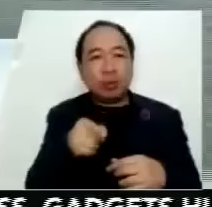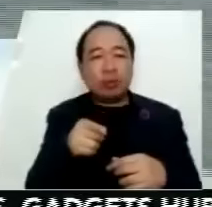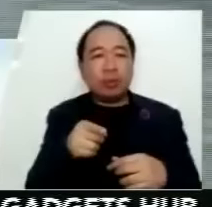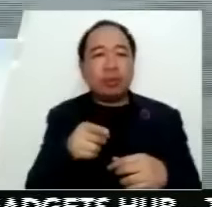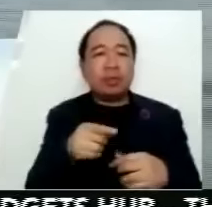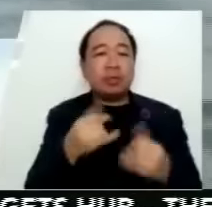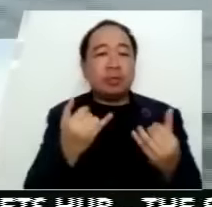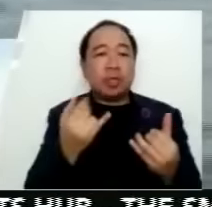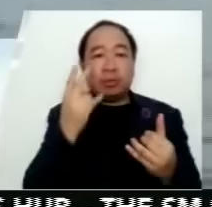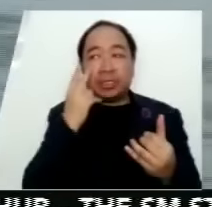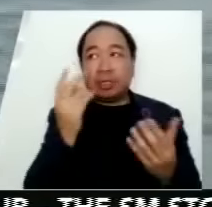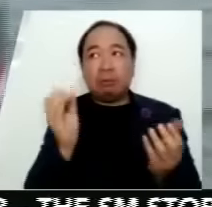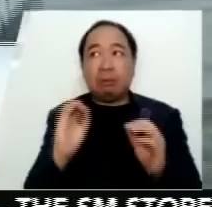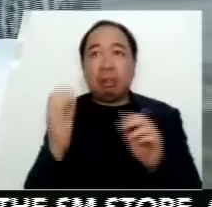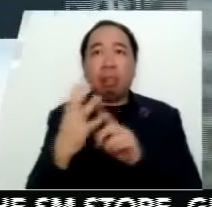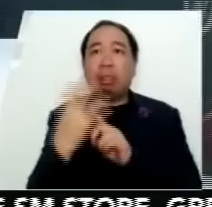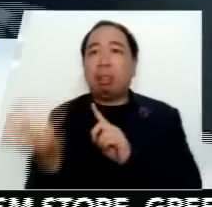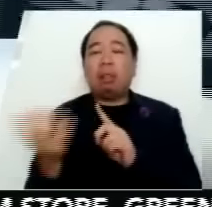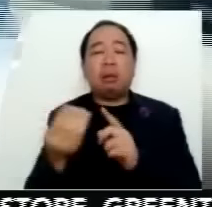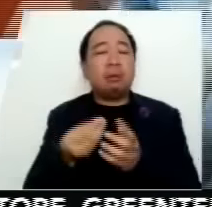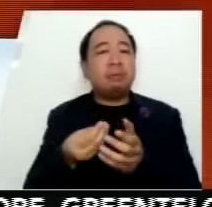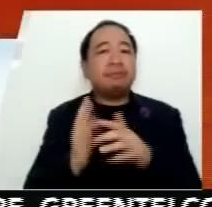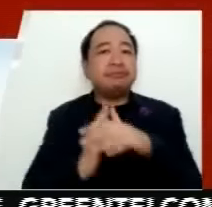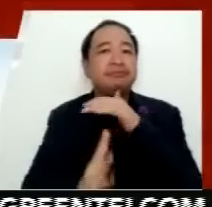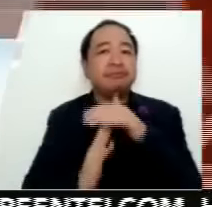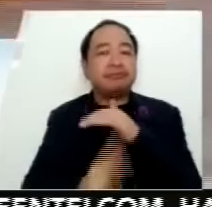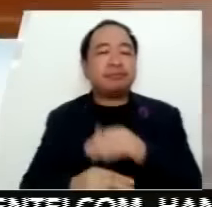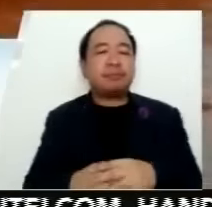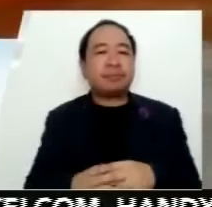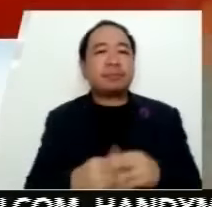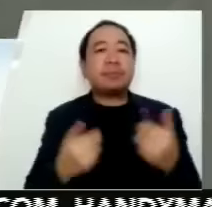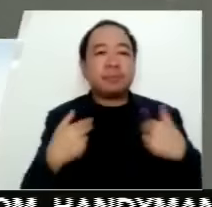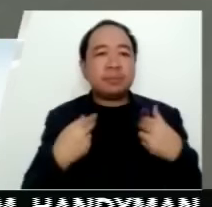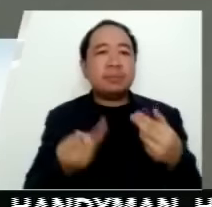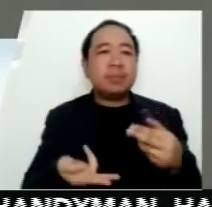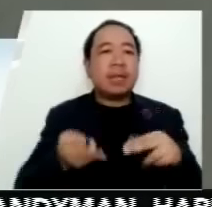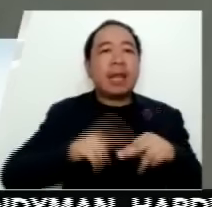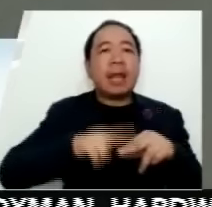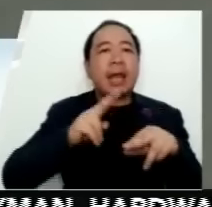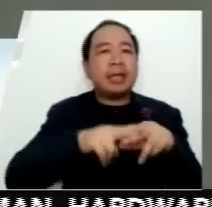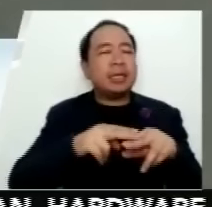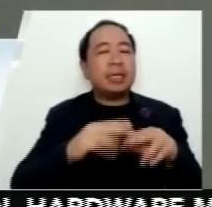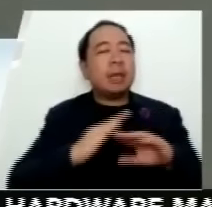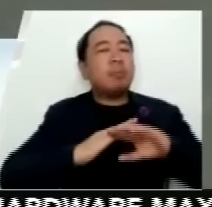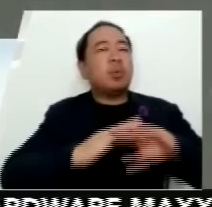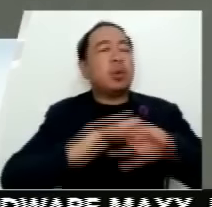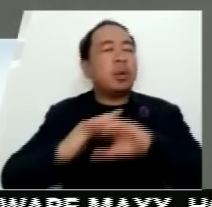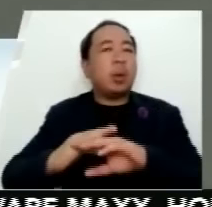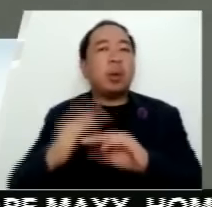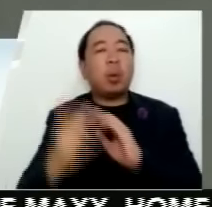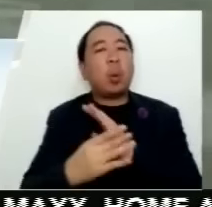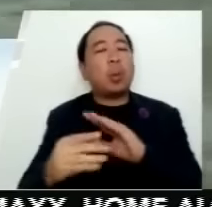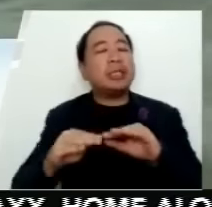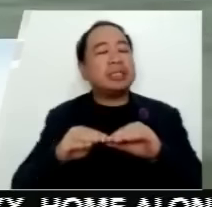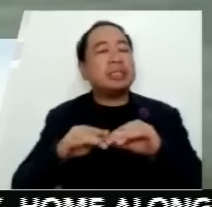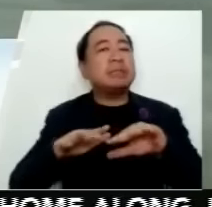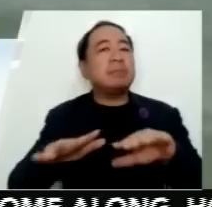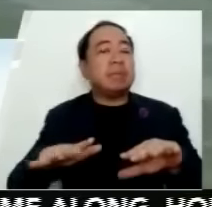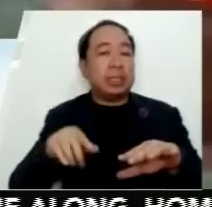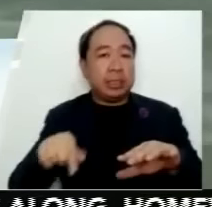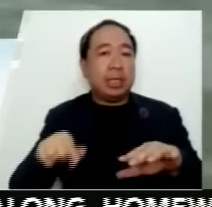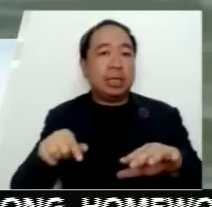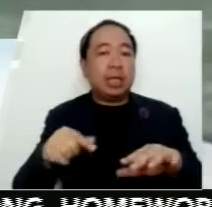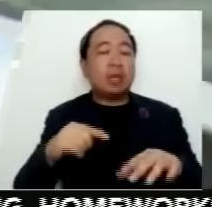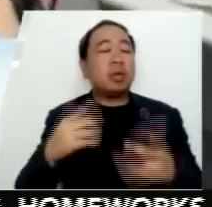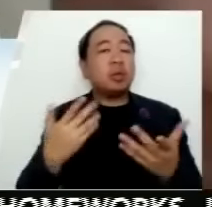alakal. Naglatag ng karagdagang oil spill boom ang Coast Guard sa pinaglubugan ng MTKR Jason Bradley habang naghahanda